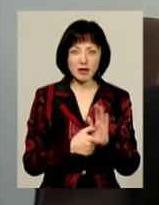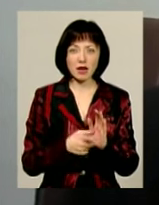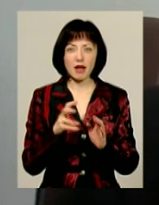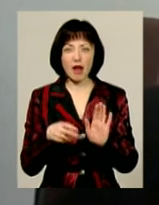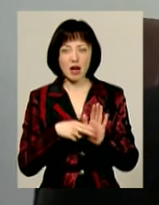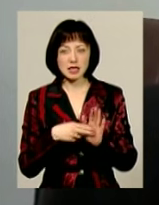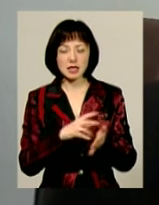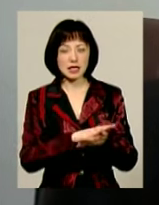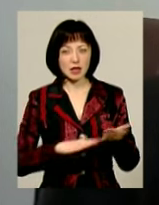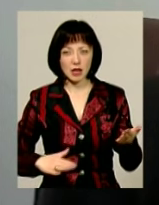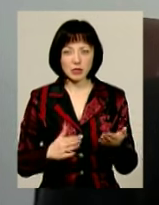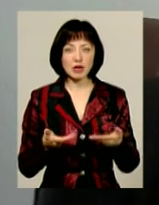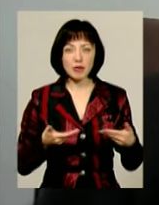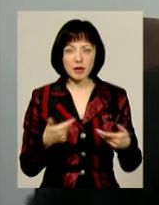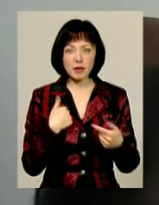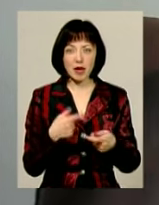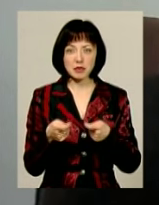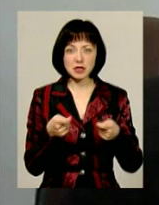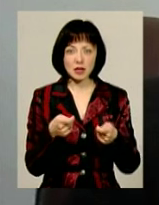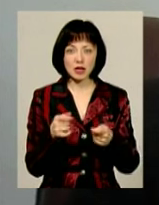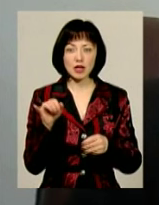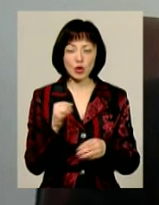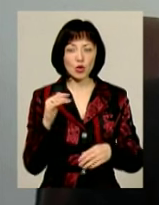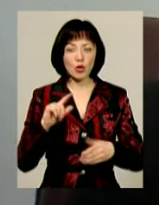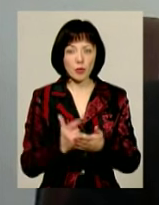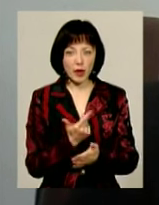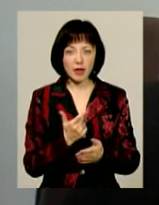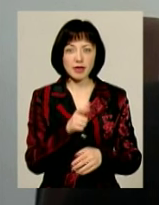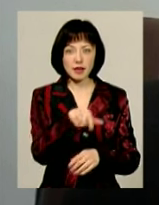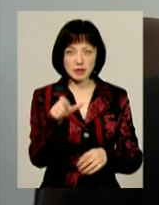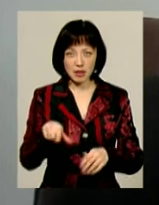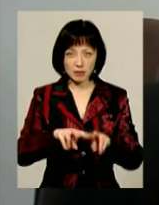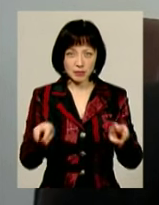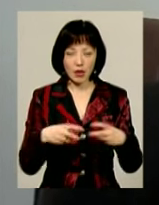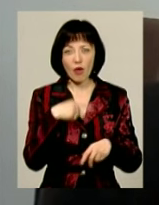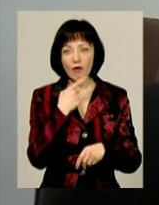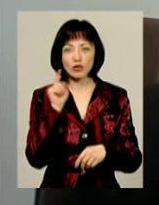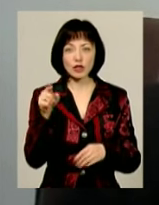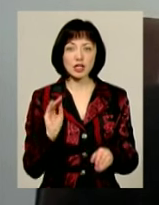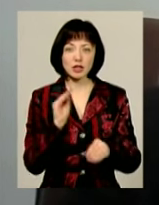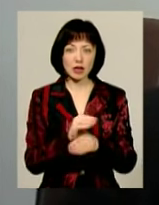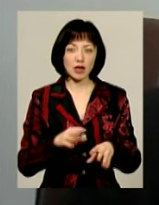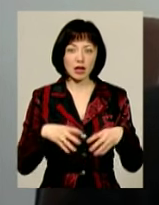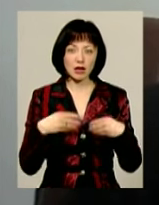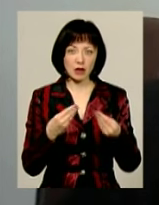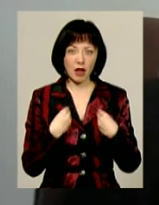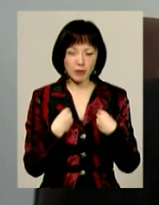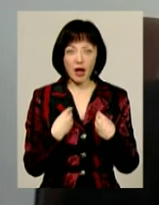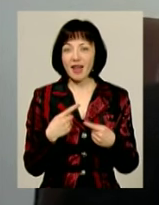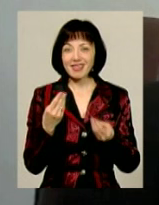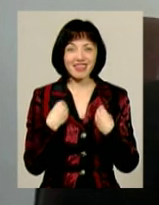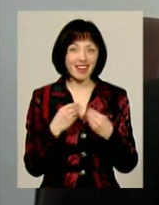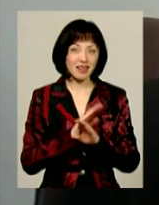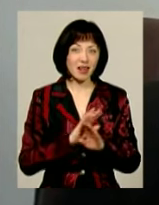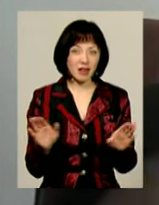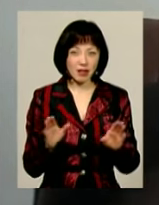акциз і так далі, які ми адміністрували і обклали опять населення і людей, і говорять, що вони дали ресурси нам. Вони нам не